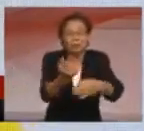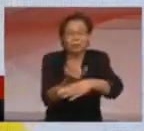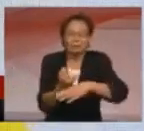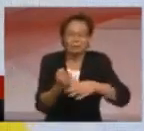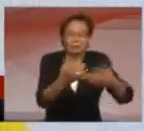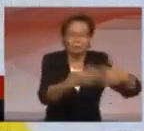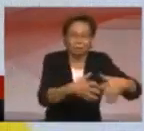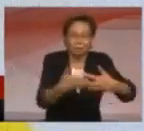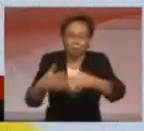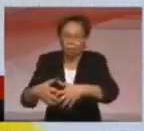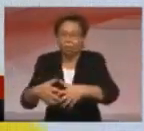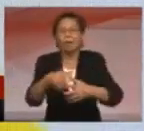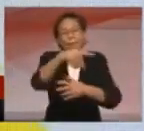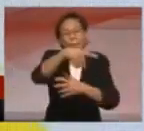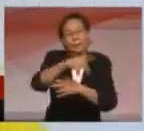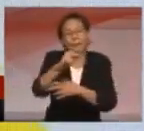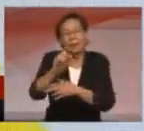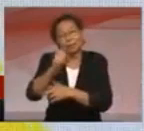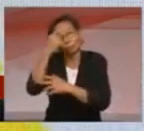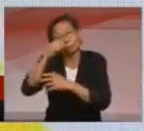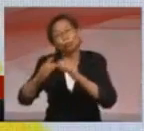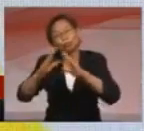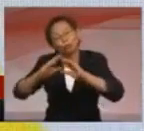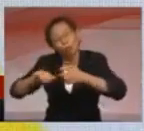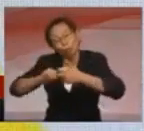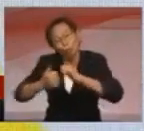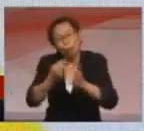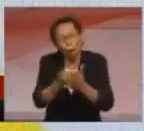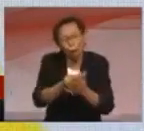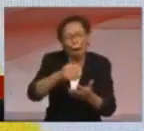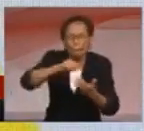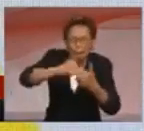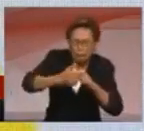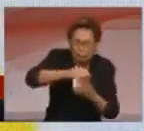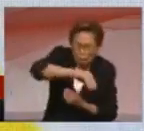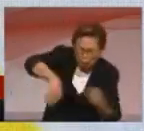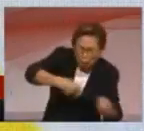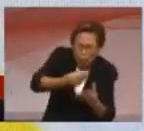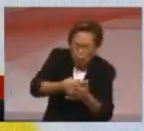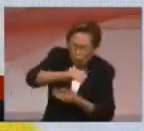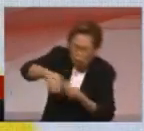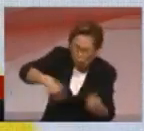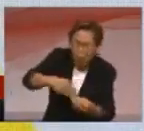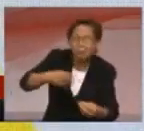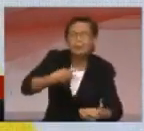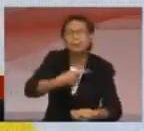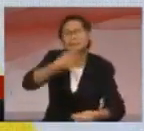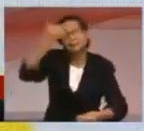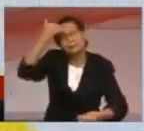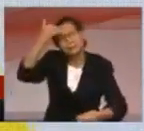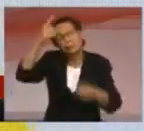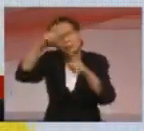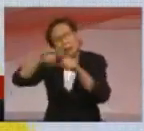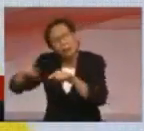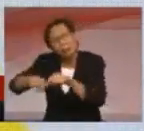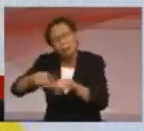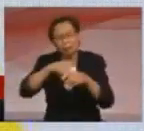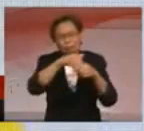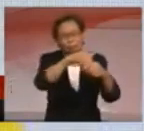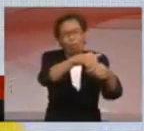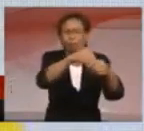para perusahaan kecil dan sederhana menangani masalah aliran tunai, bagaimana yang kita tahu pelbagai insentif